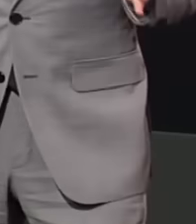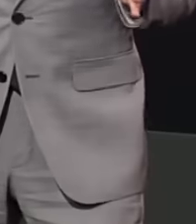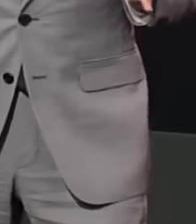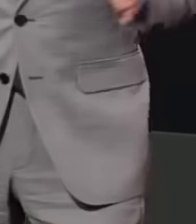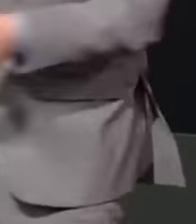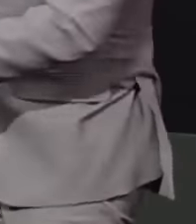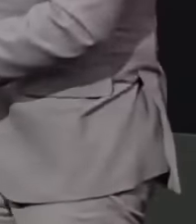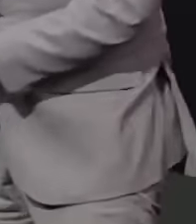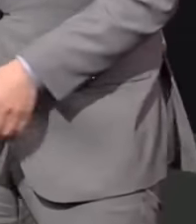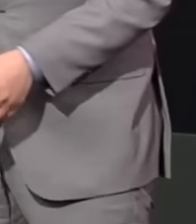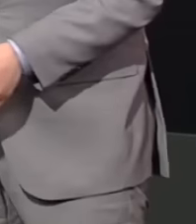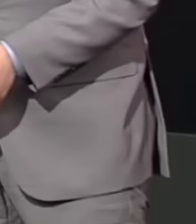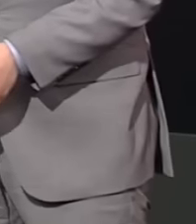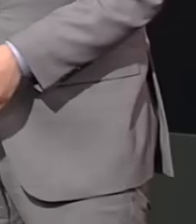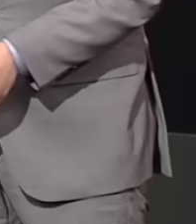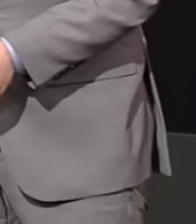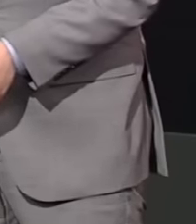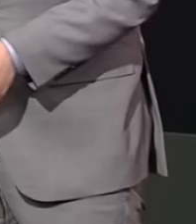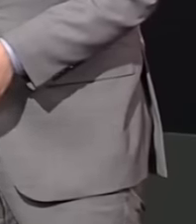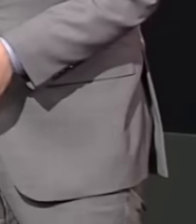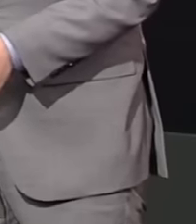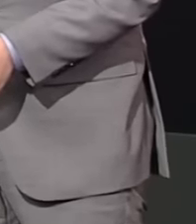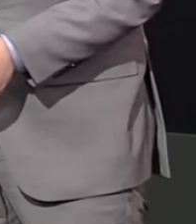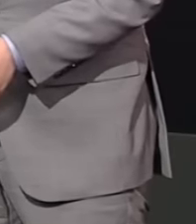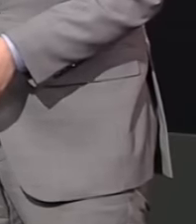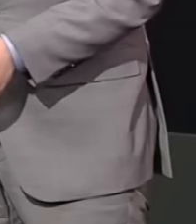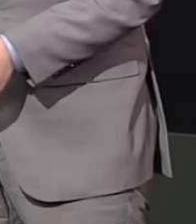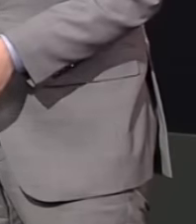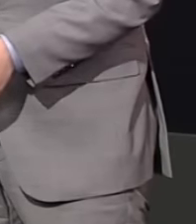아직 안 끝났습니다 이거 눌러주세요